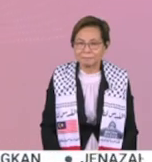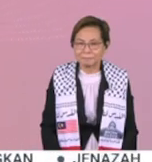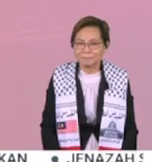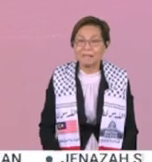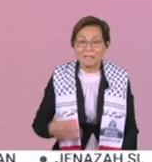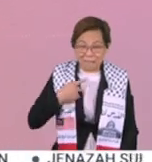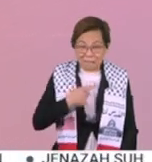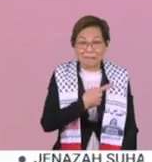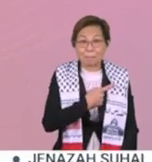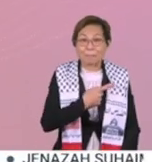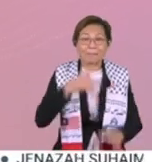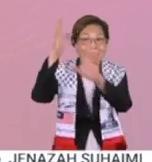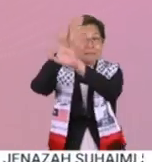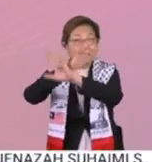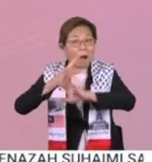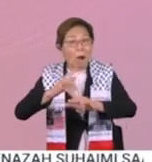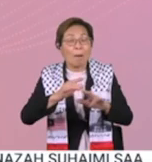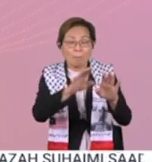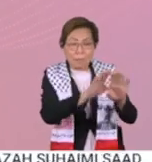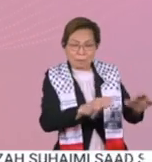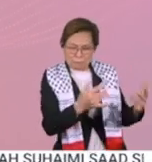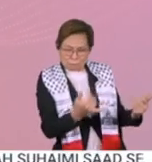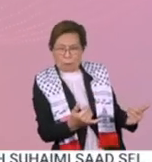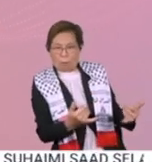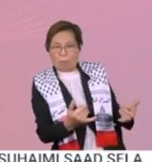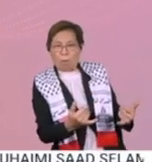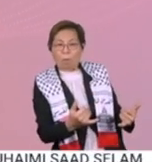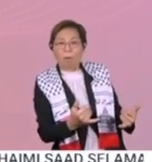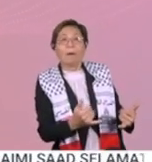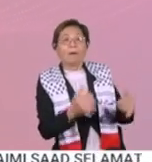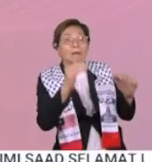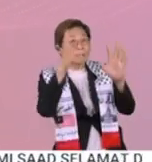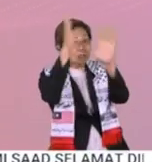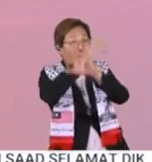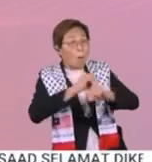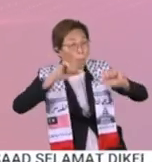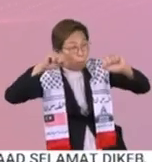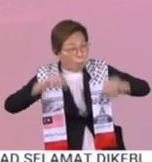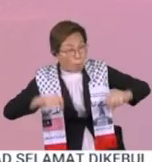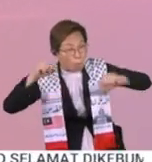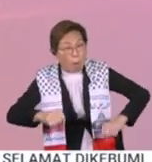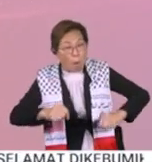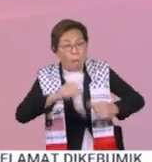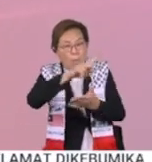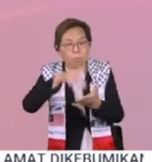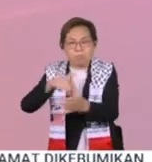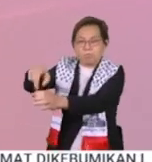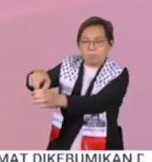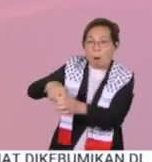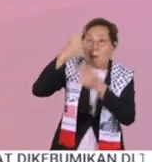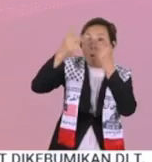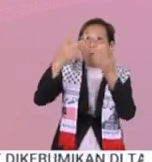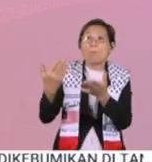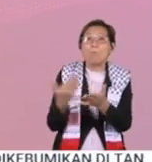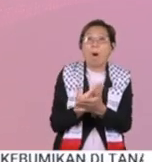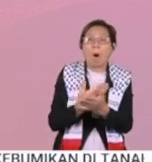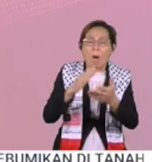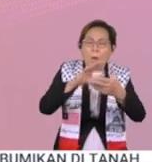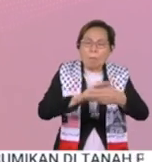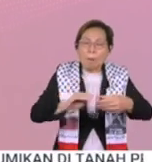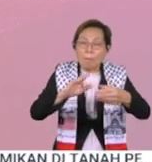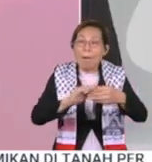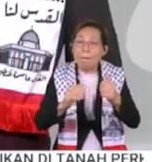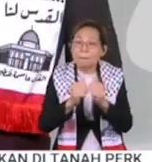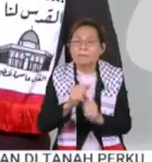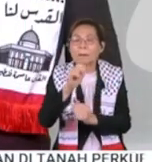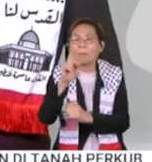Seterusnya, kita ke Bumi Kenyalang. Antara paparan hari ini, Surian Sarawak berpotensi menjadi pusat tarikan pelancongan baru. Perinciannya, kita langsung